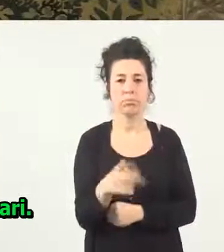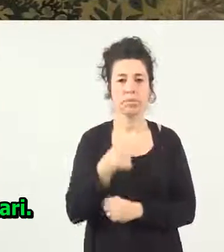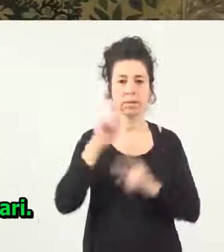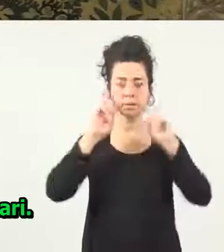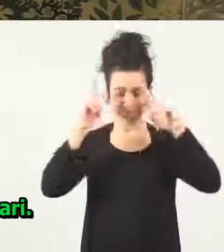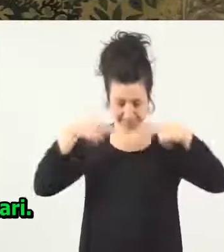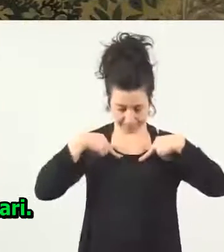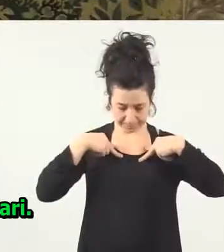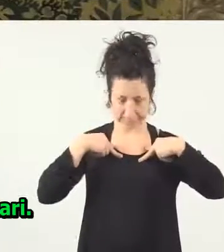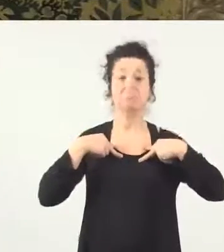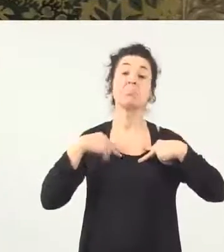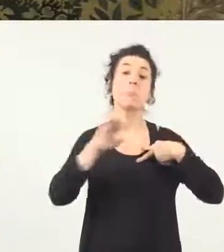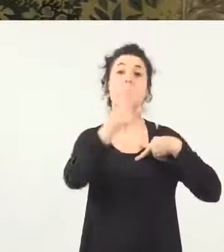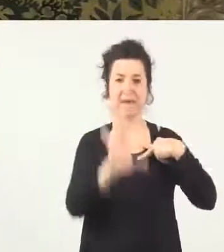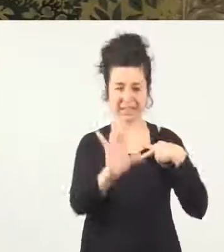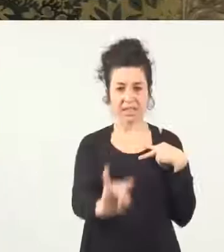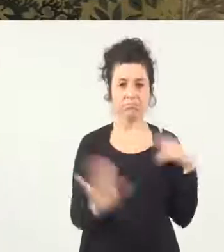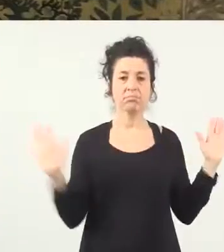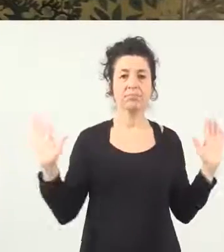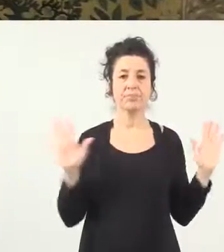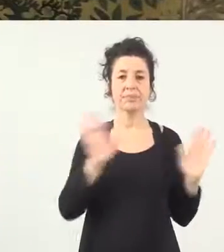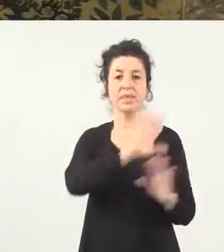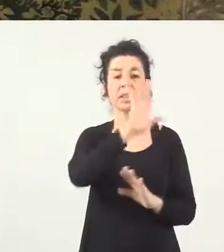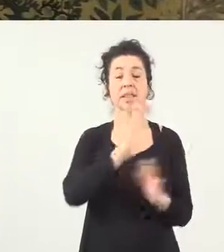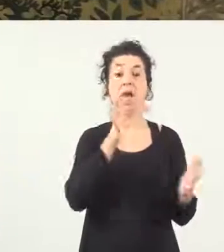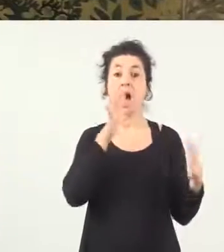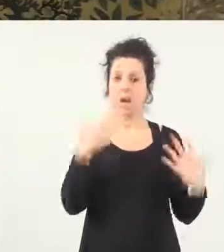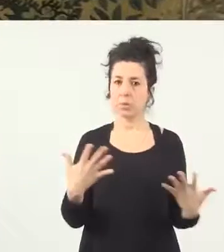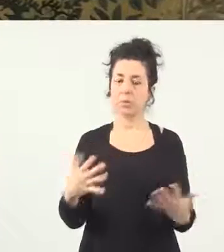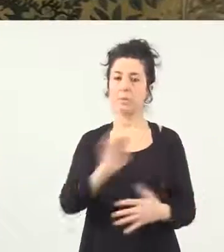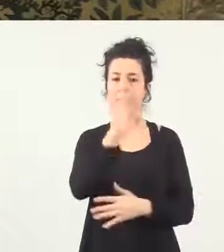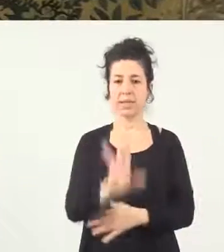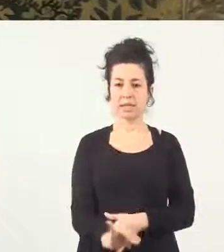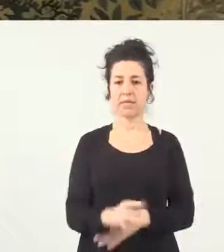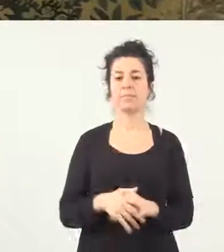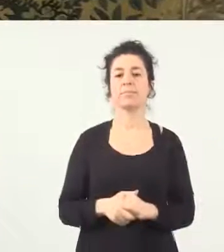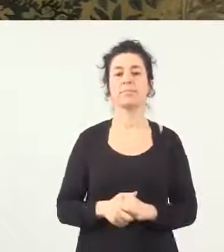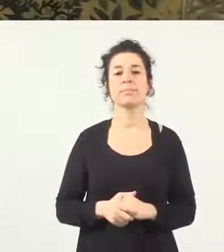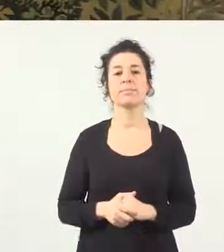gure buruari, momentuz badirudi baietz. Momentuz badirudi baietz.